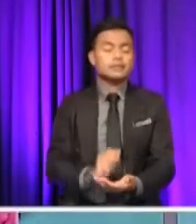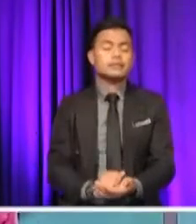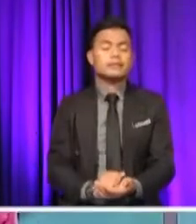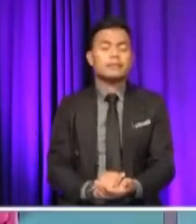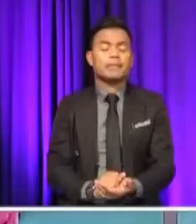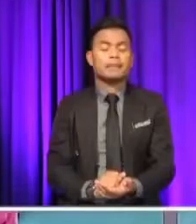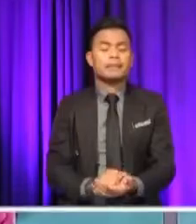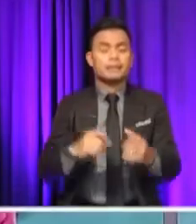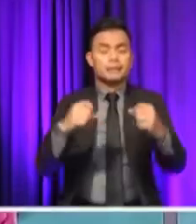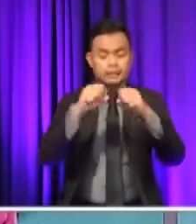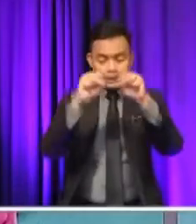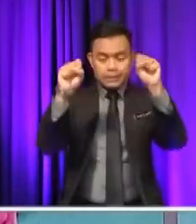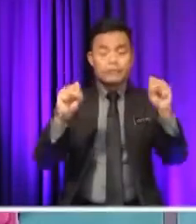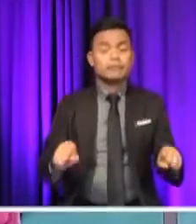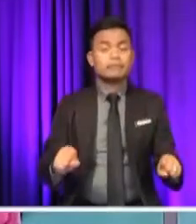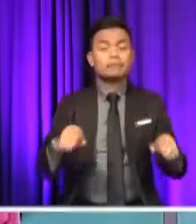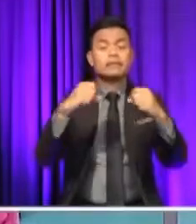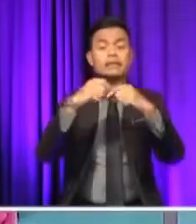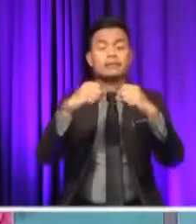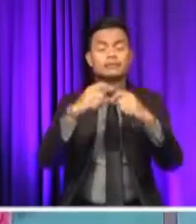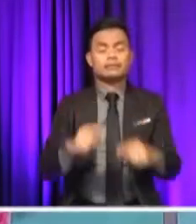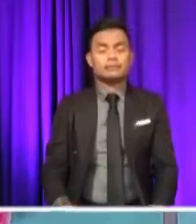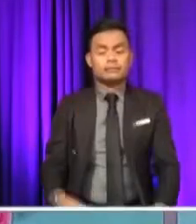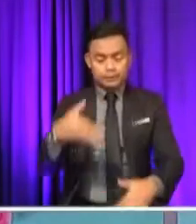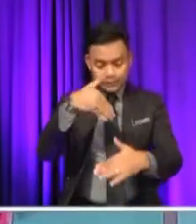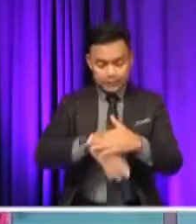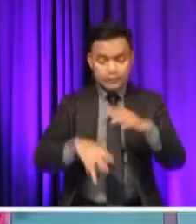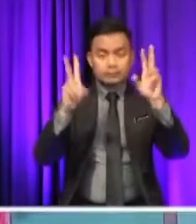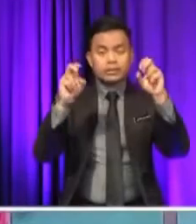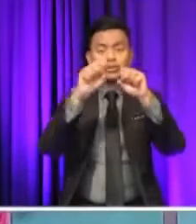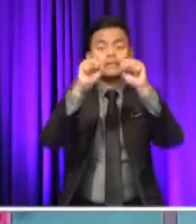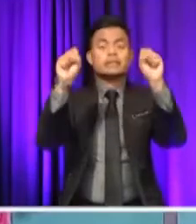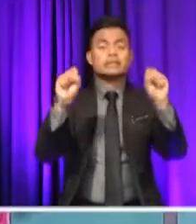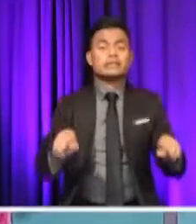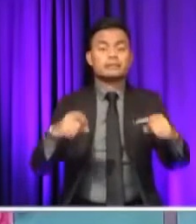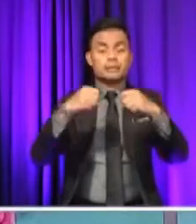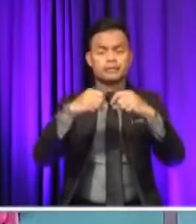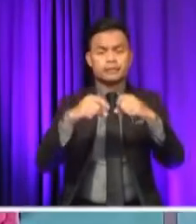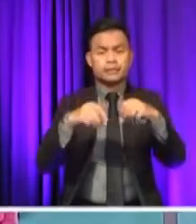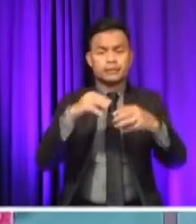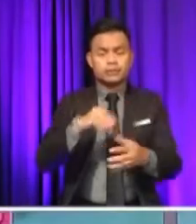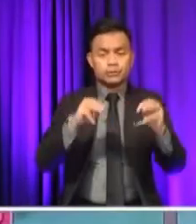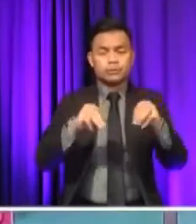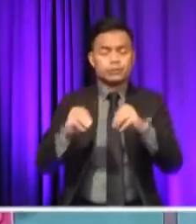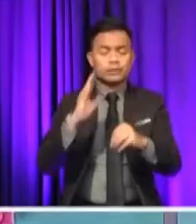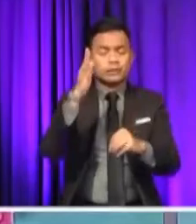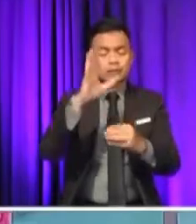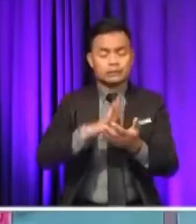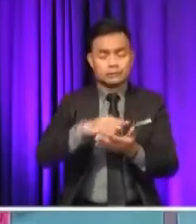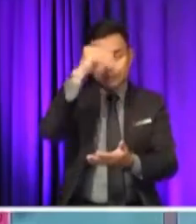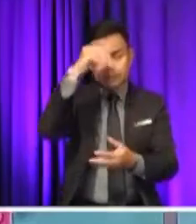sistem elektrik. Okey, dalam tajuk sistem elektrik ni, pelajar-pelajar akan belajar tentang bekalan